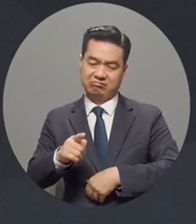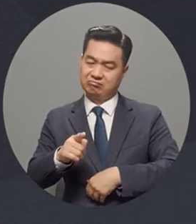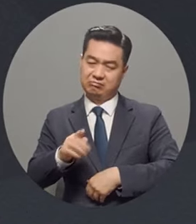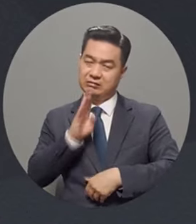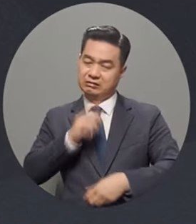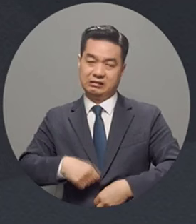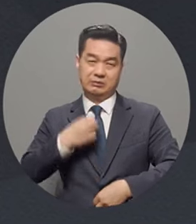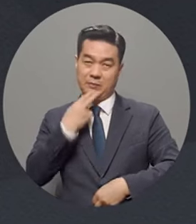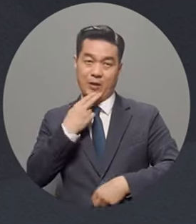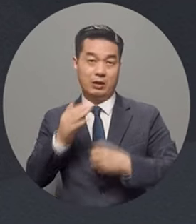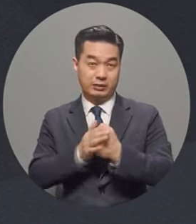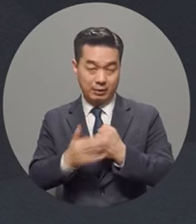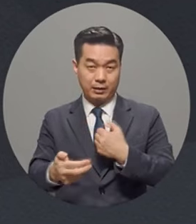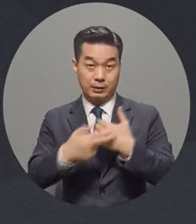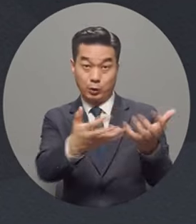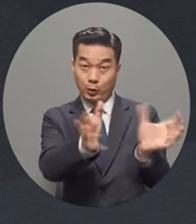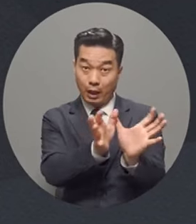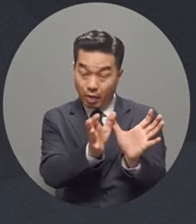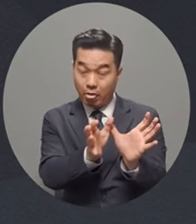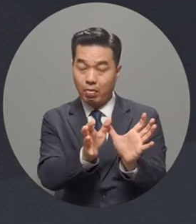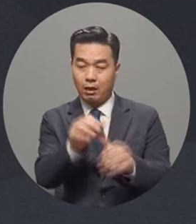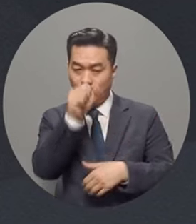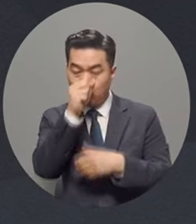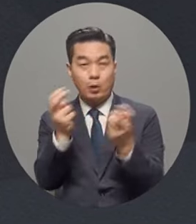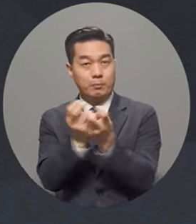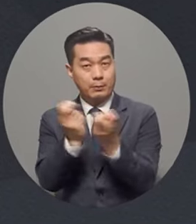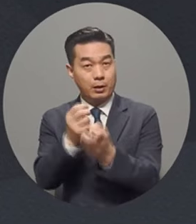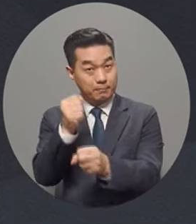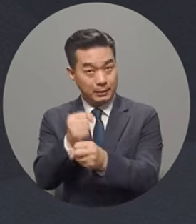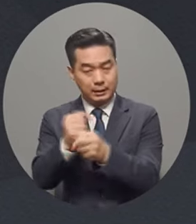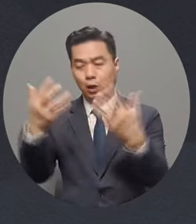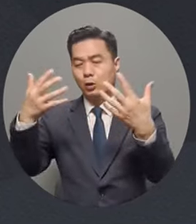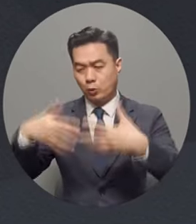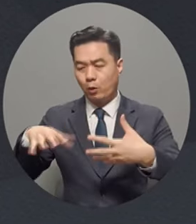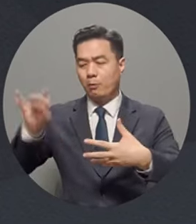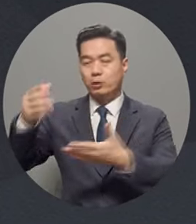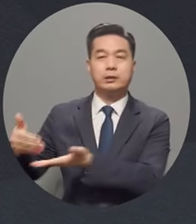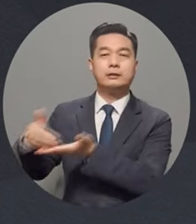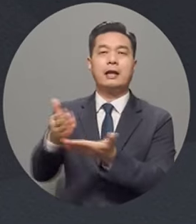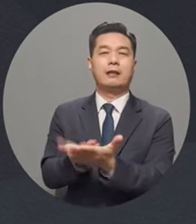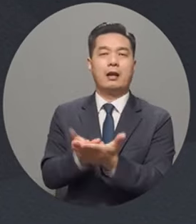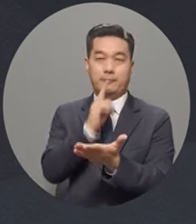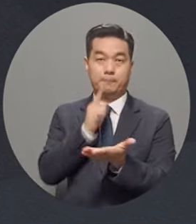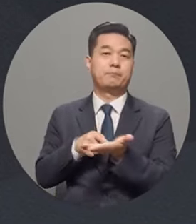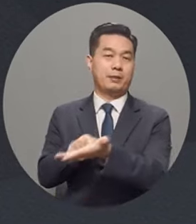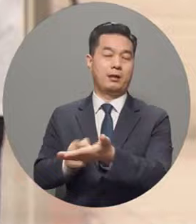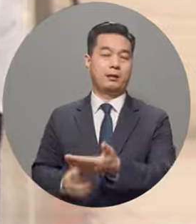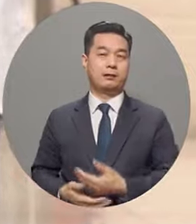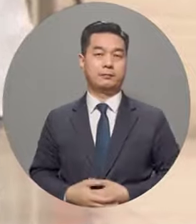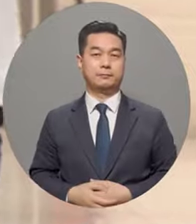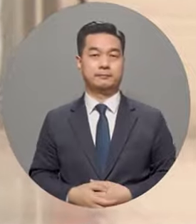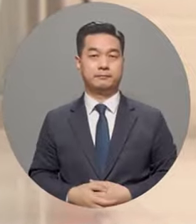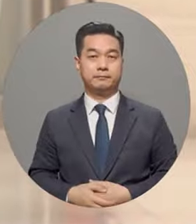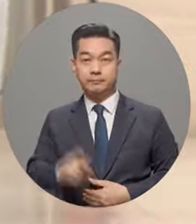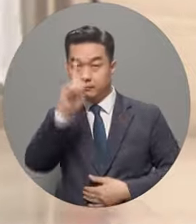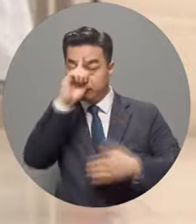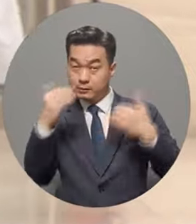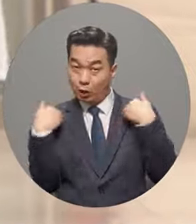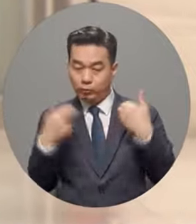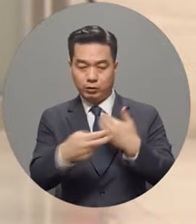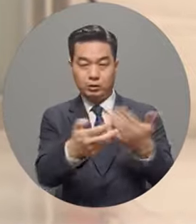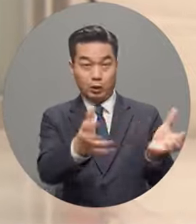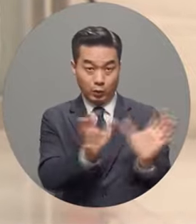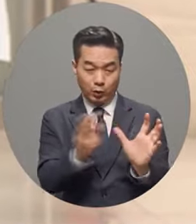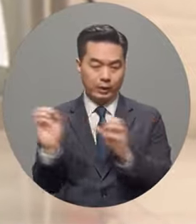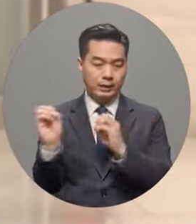없다면서 의료계와 협의해 합리적인 방안을 만들겠다는 조건을 먼저 제안해달라고 강조했습니다. 정부와 의료계 모두